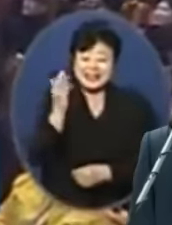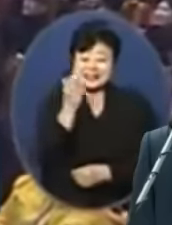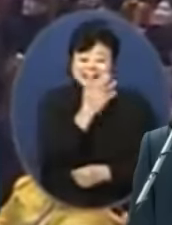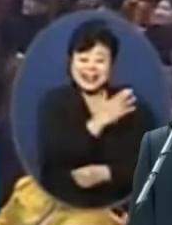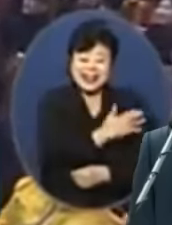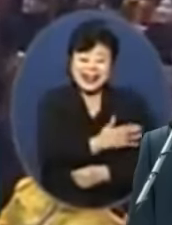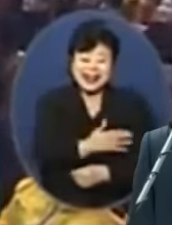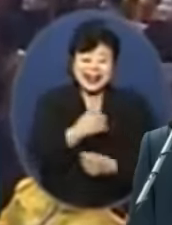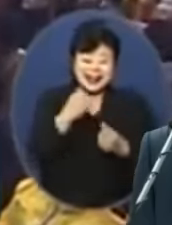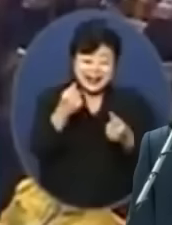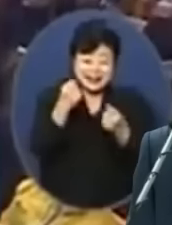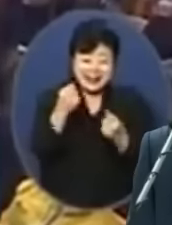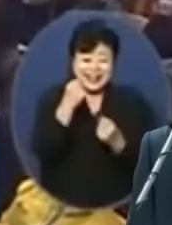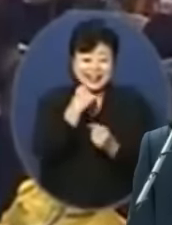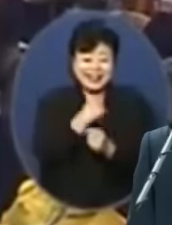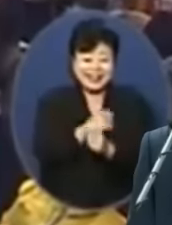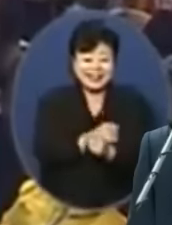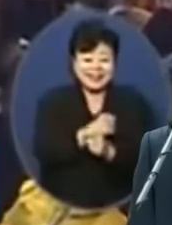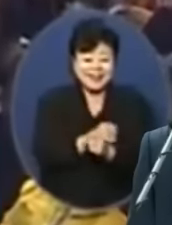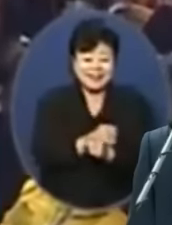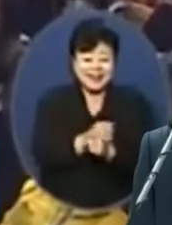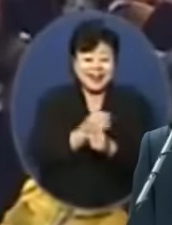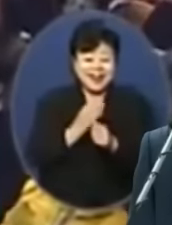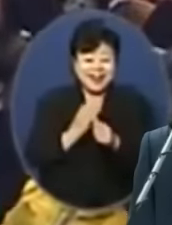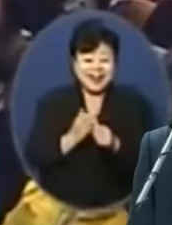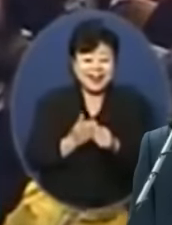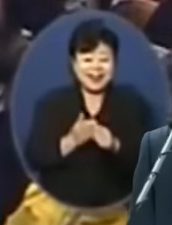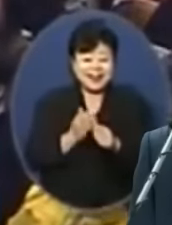범사에 잘 되고